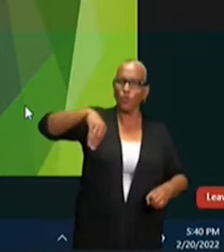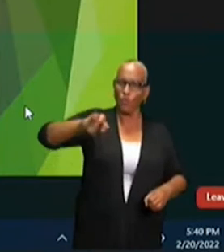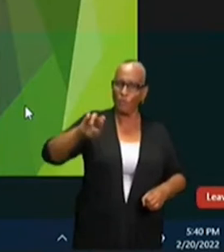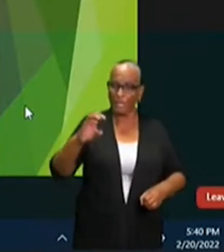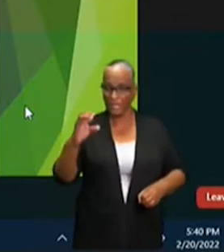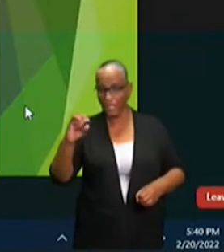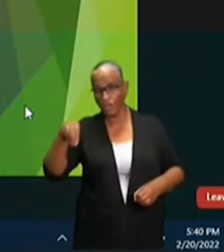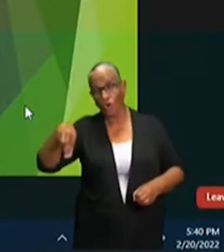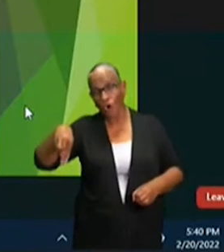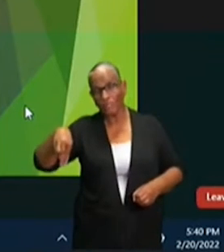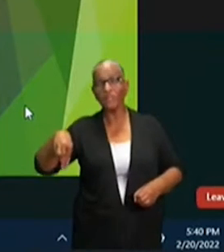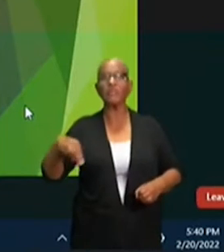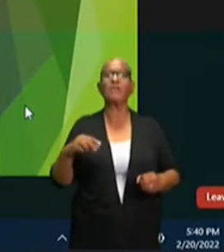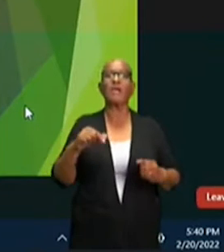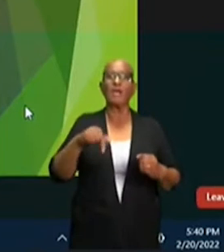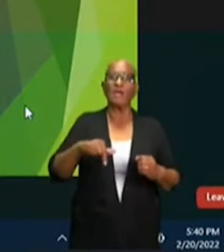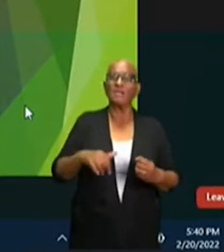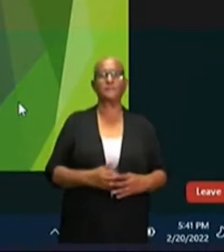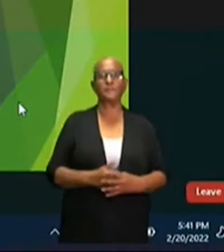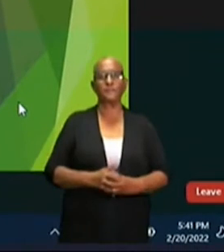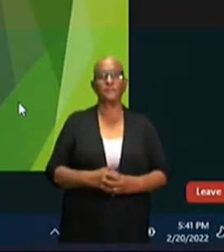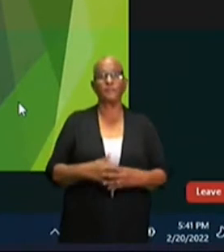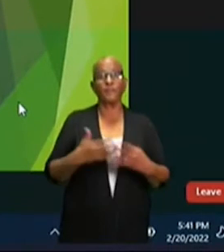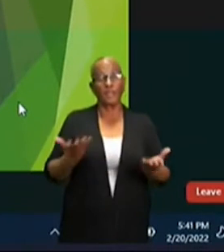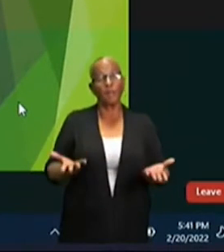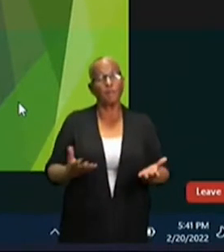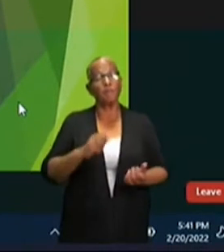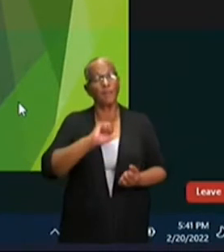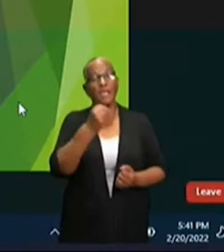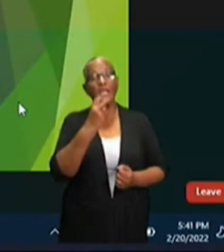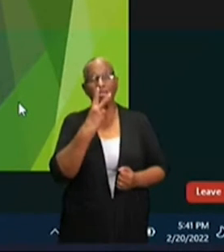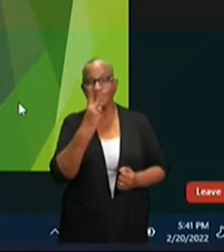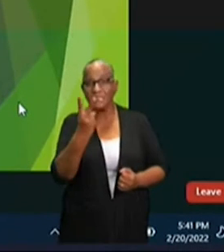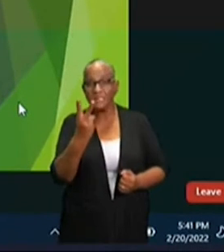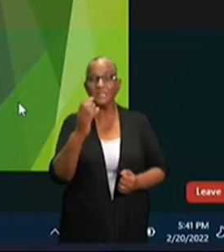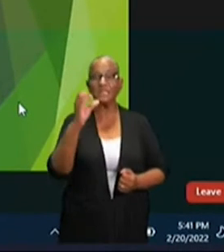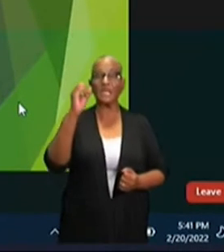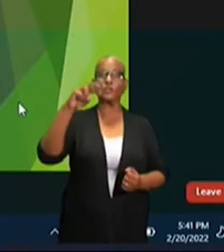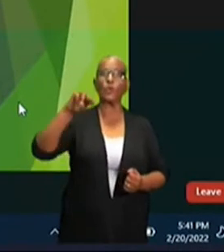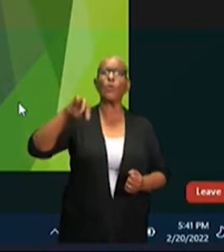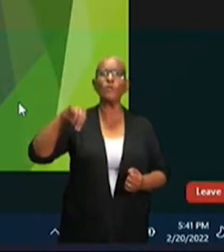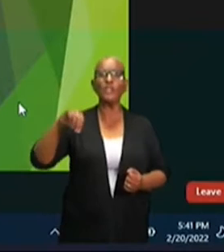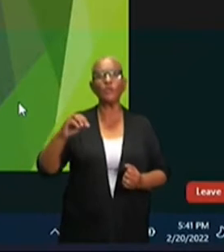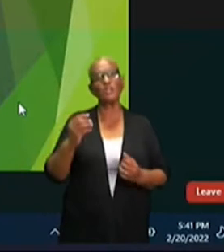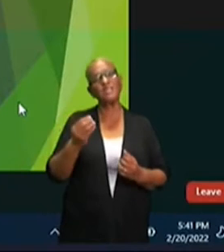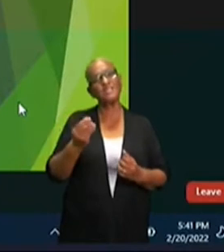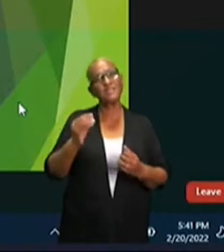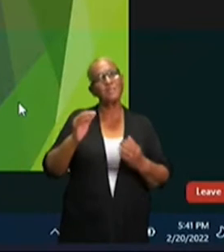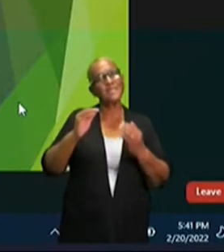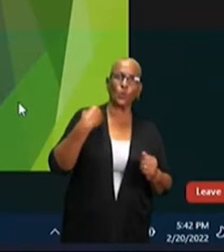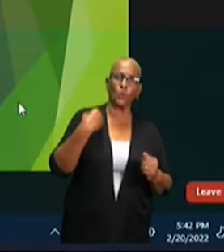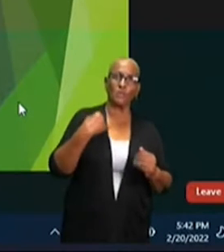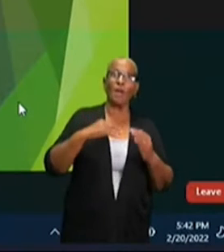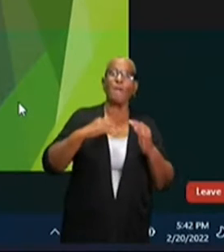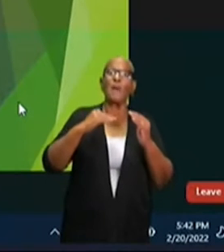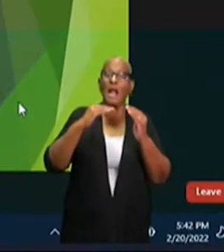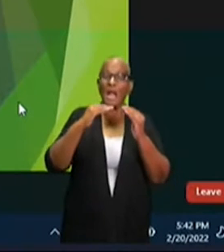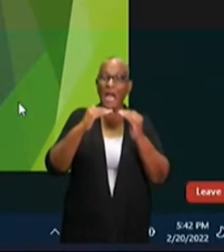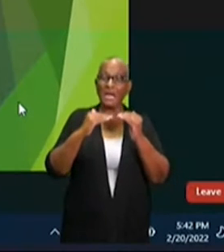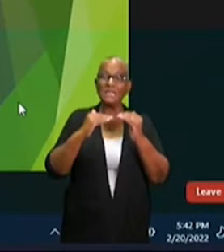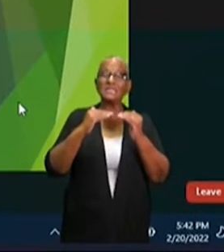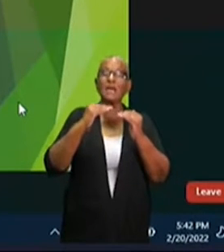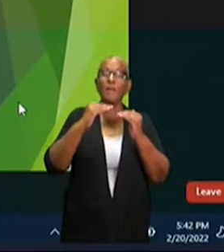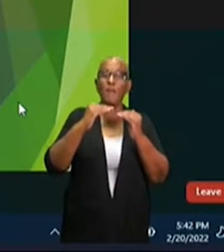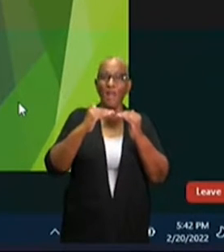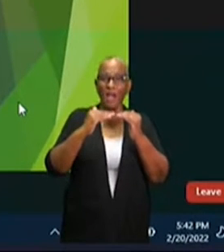COVID-19-persconferentie liet minister Amar Ramadan van Volksgezondheid weten dat de Omicron-variant, de Delta-variant van het